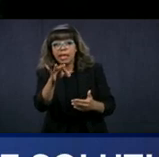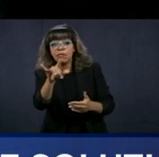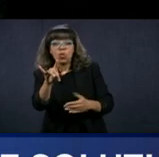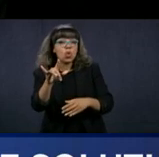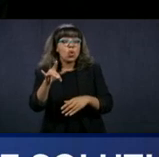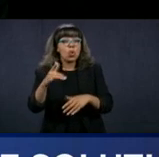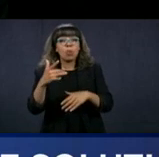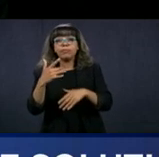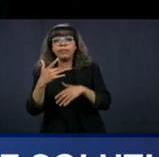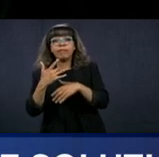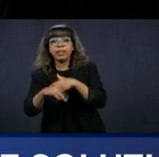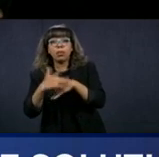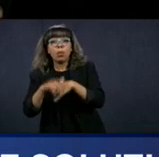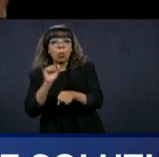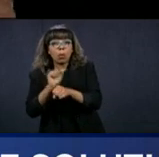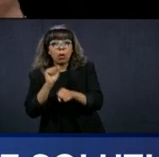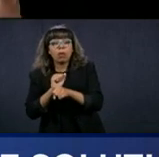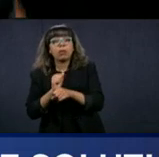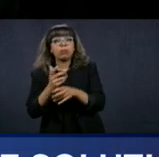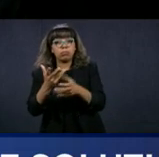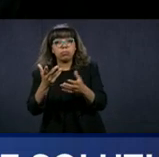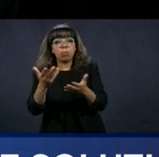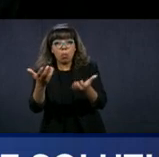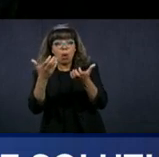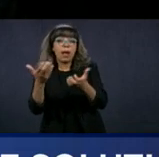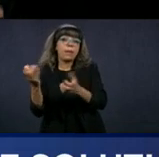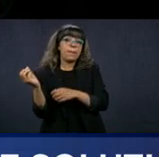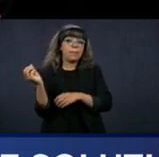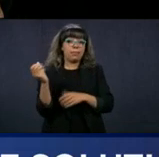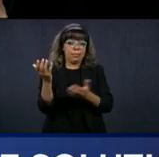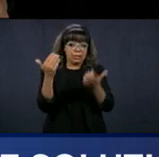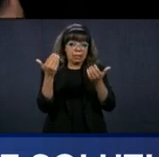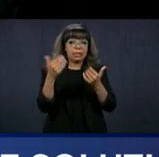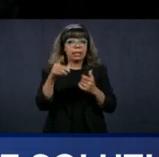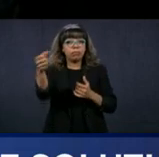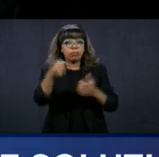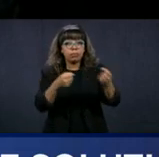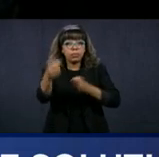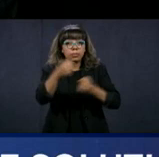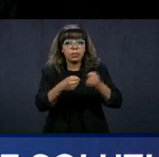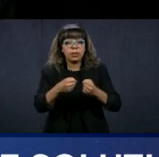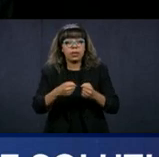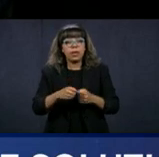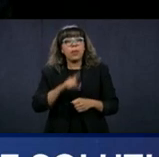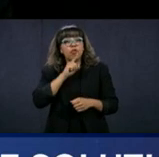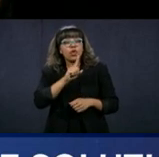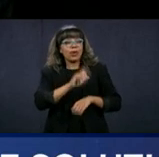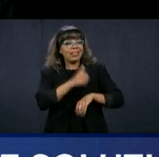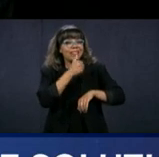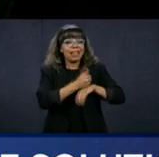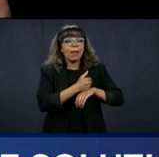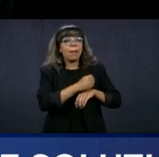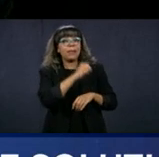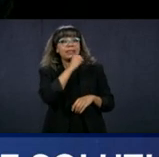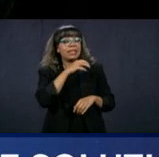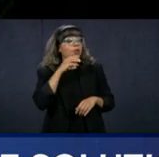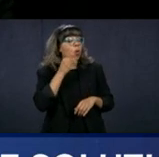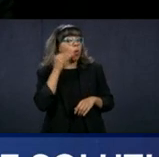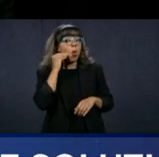des équipes dédiées en ce moment pour les mêmes résidences, les mêmes